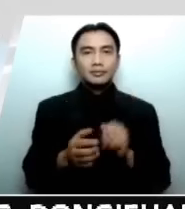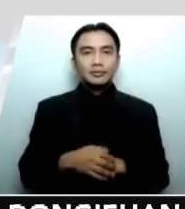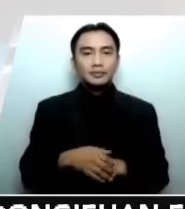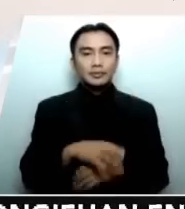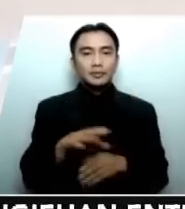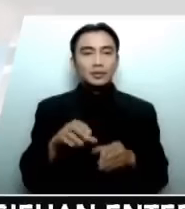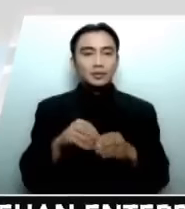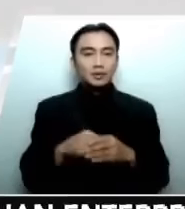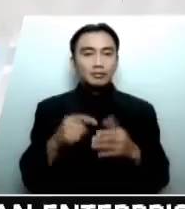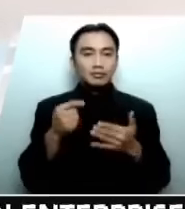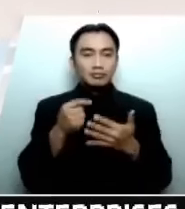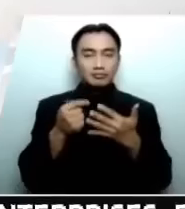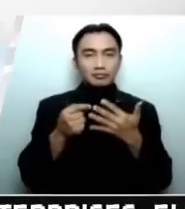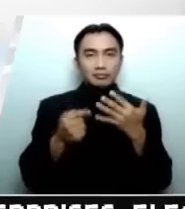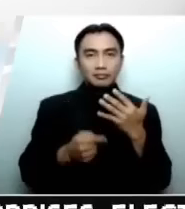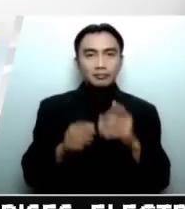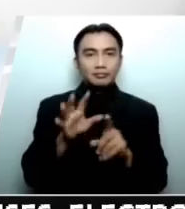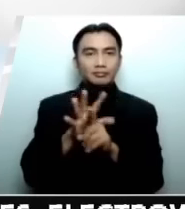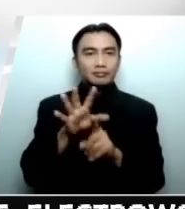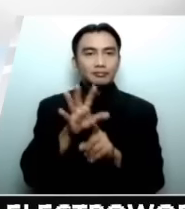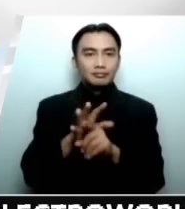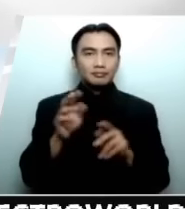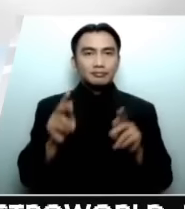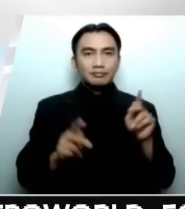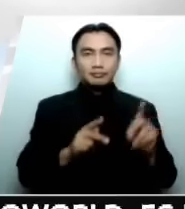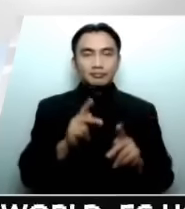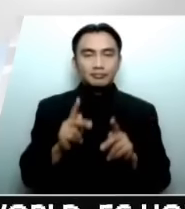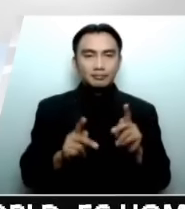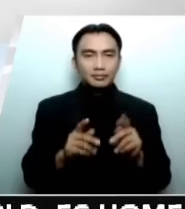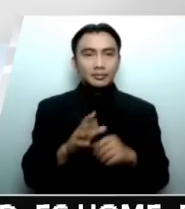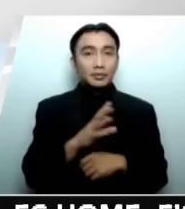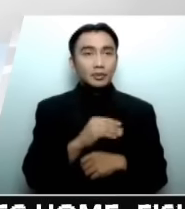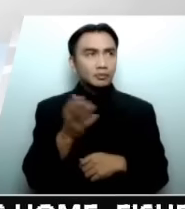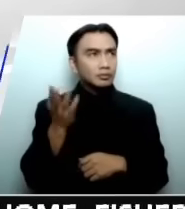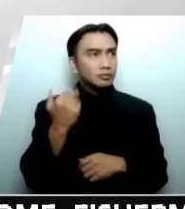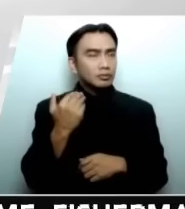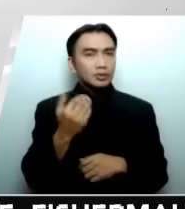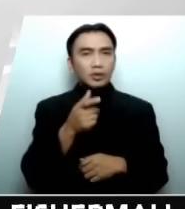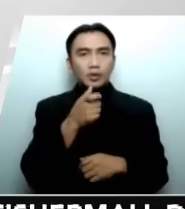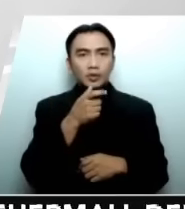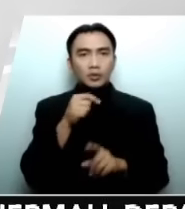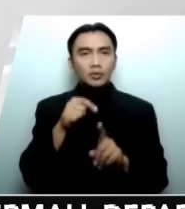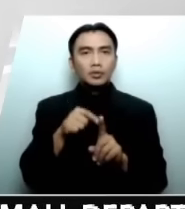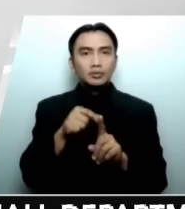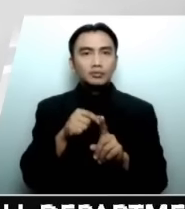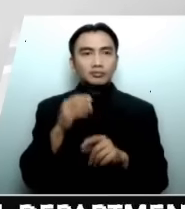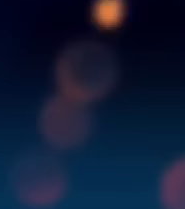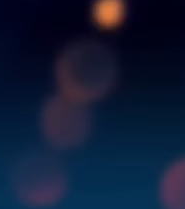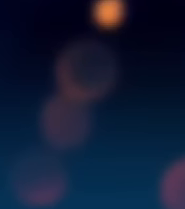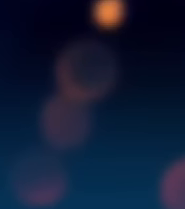Reese Witherspoon at ang dati na ring nakatabi ni Heart na si Song Hye Kyo.